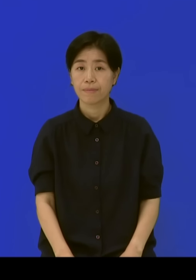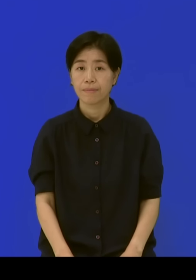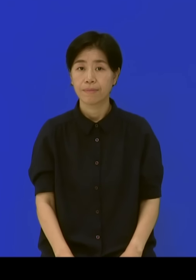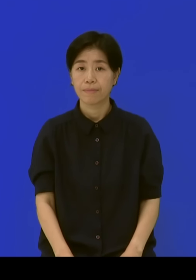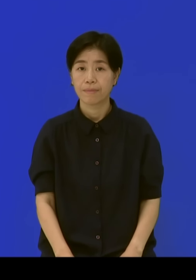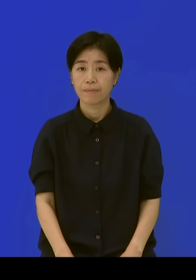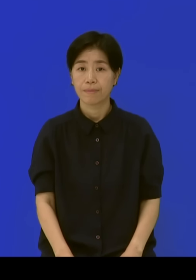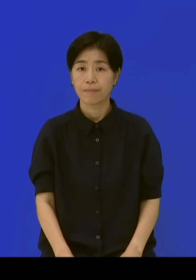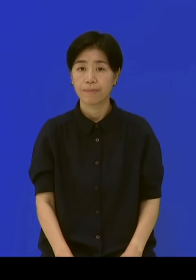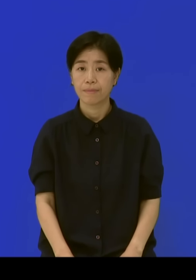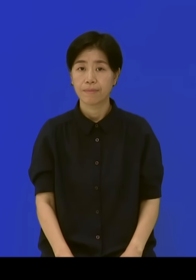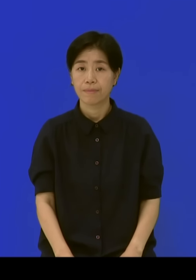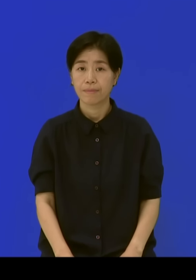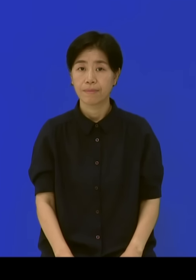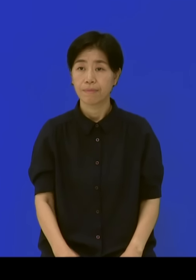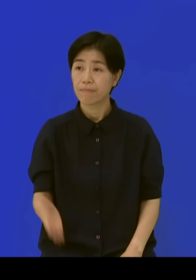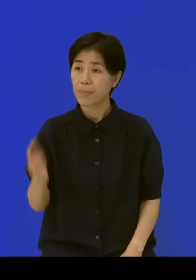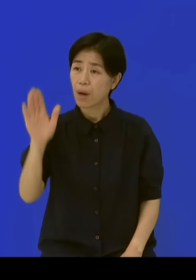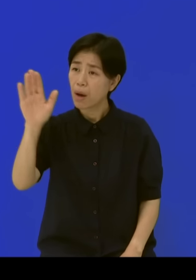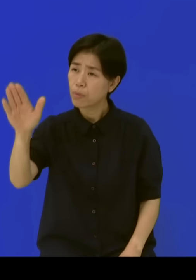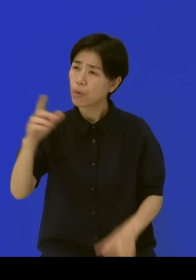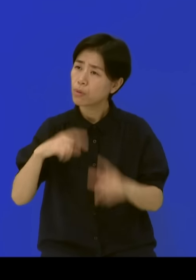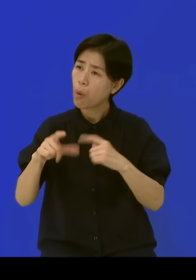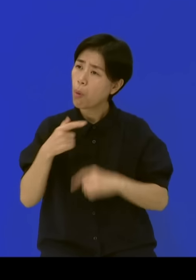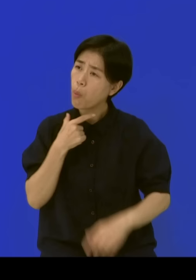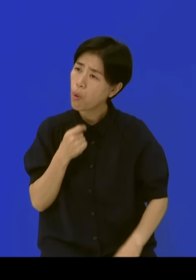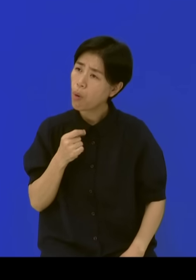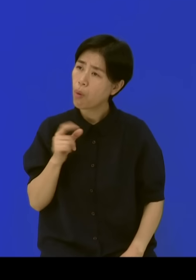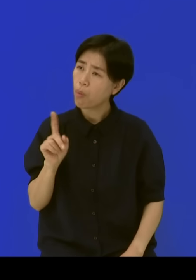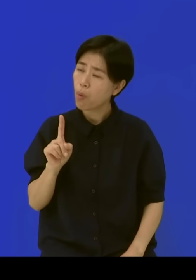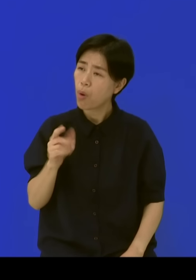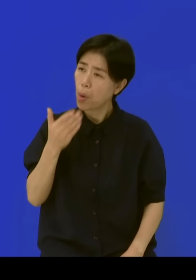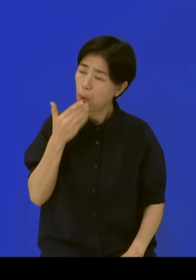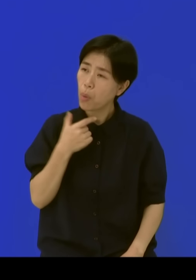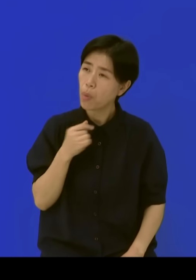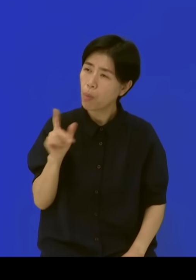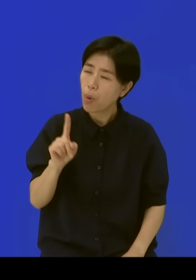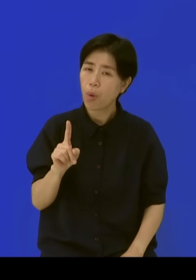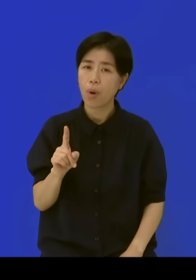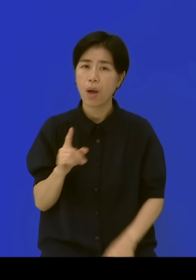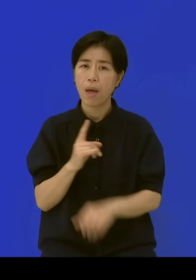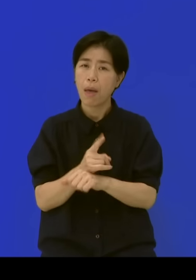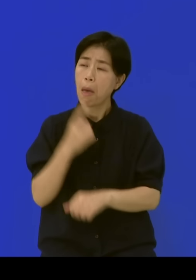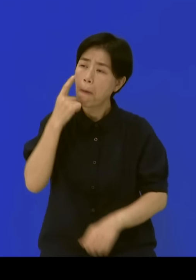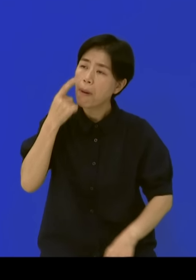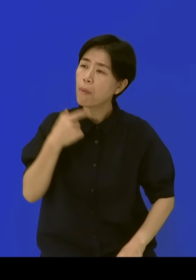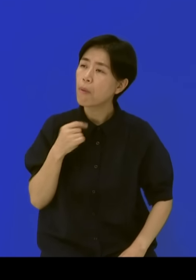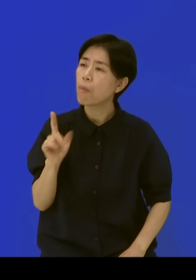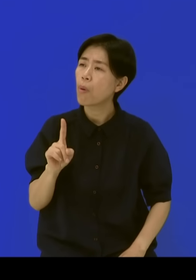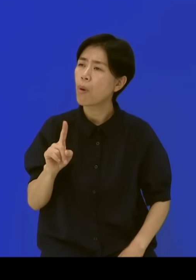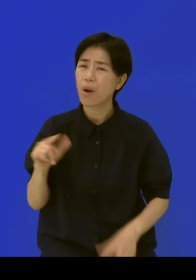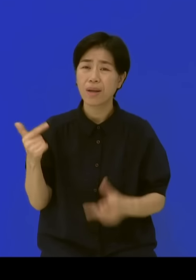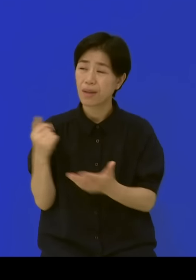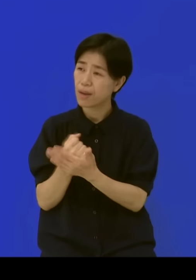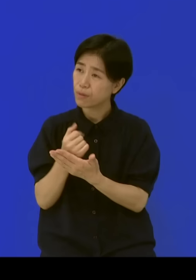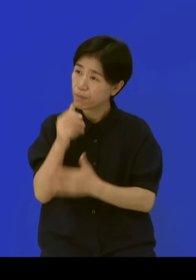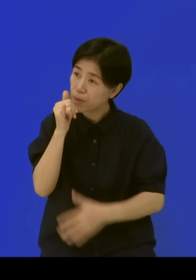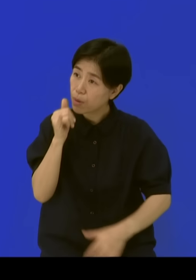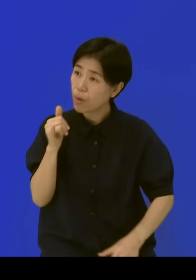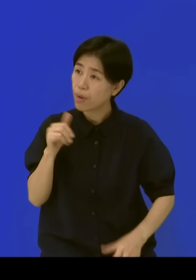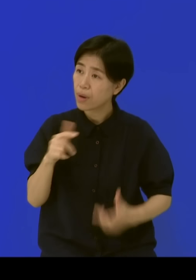더 혹시 하고 싶은 일들, 드시고 싶은 것들, 못했던 것들, 아쉬운 거